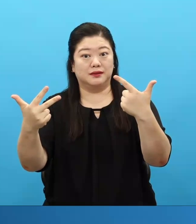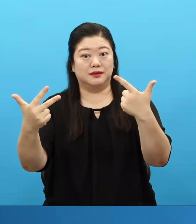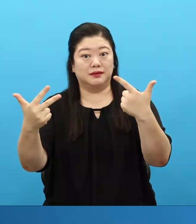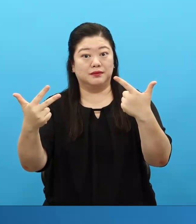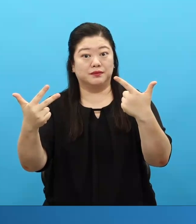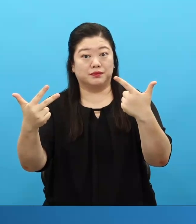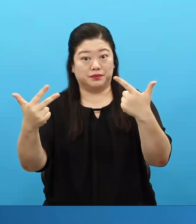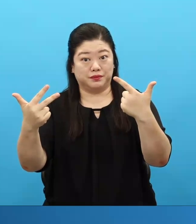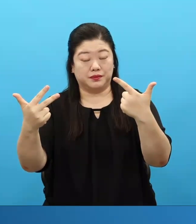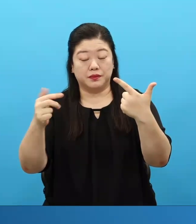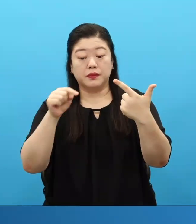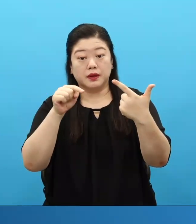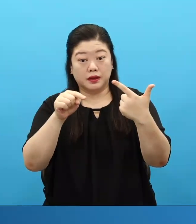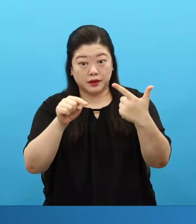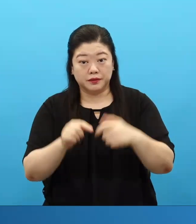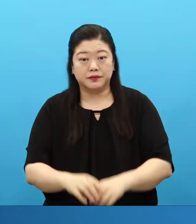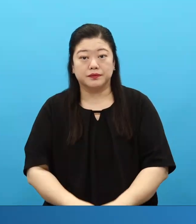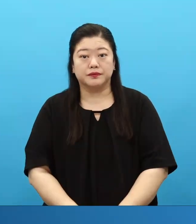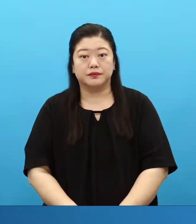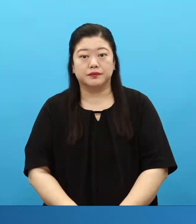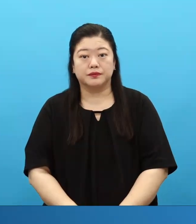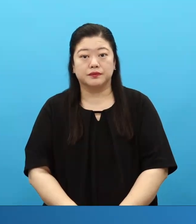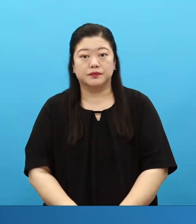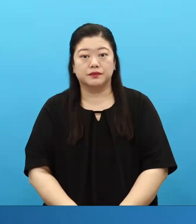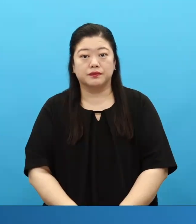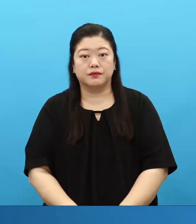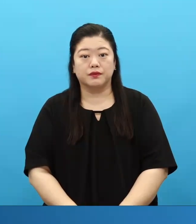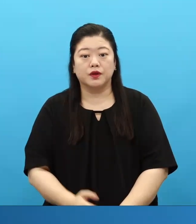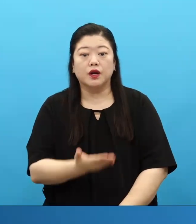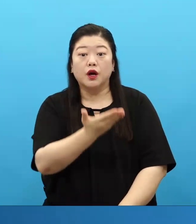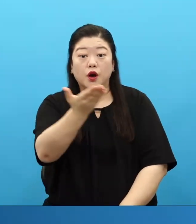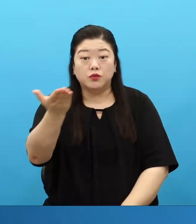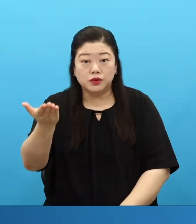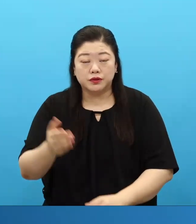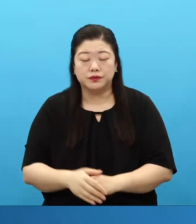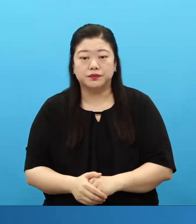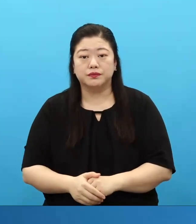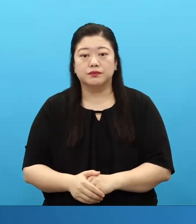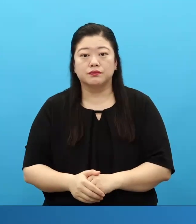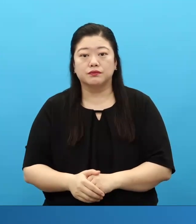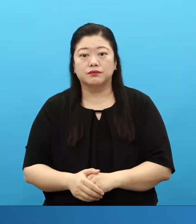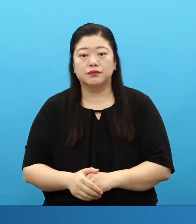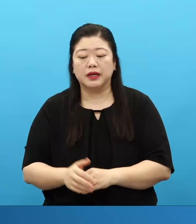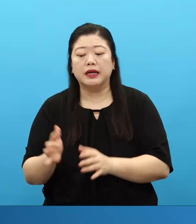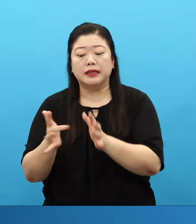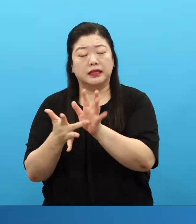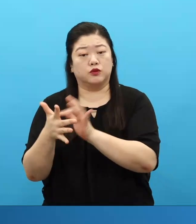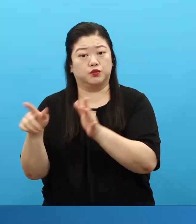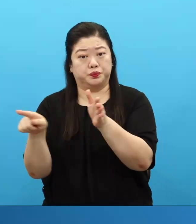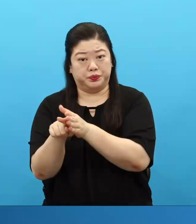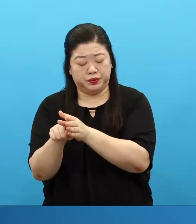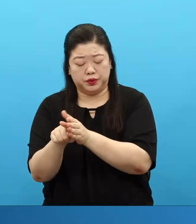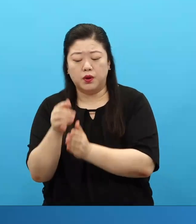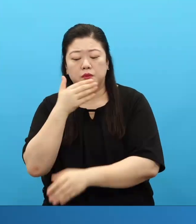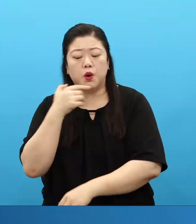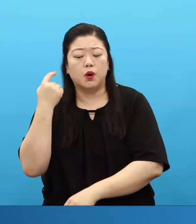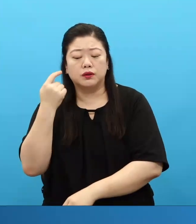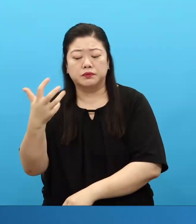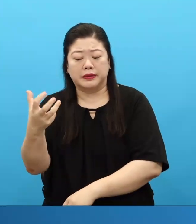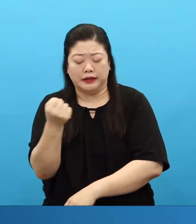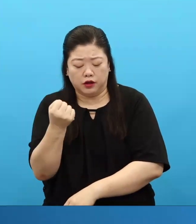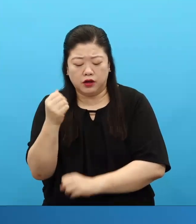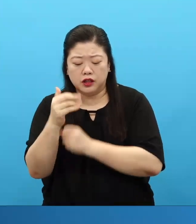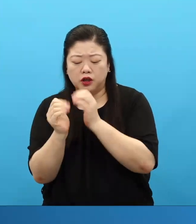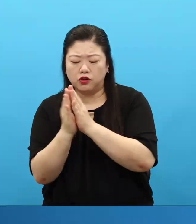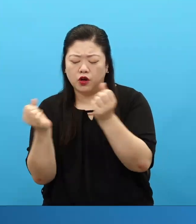어떤 성경 구절을 잡고 어떤 언약을 잡았을지라도 10가지 비밀이 나와야 돼. And no matter what Bible verse, no matter what covenant you hold to, you must have these